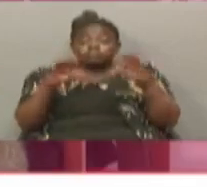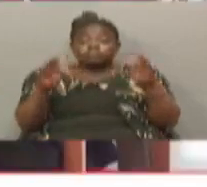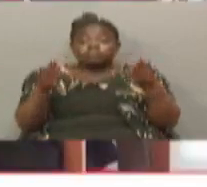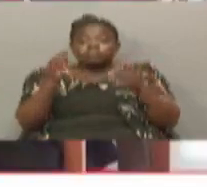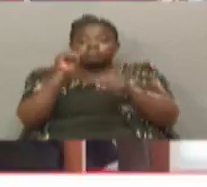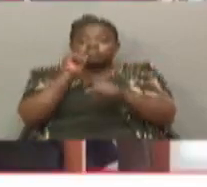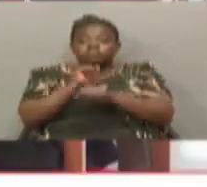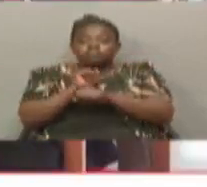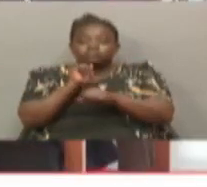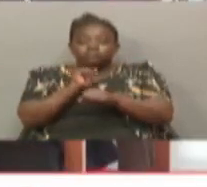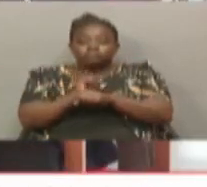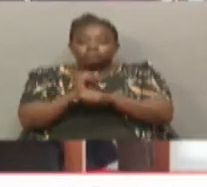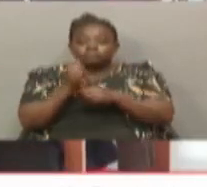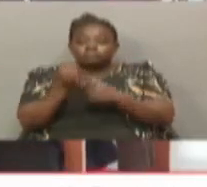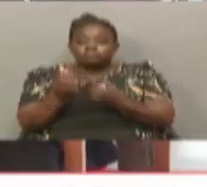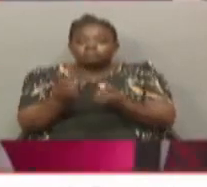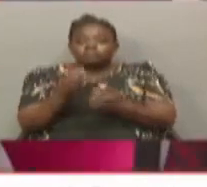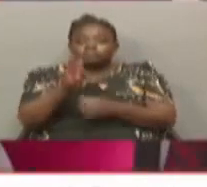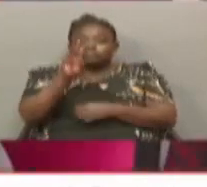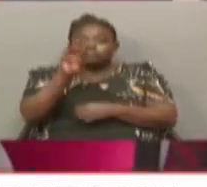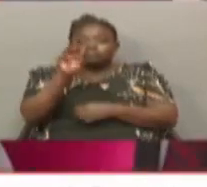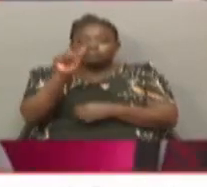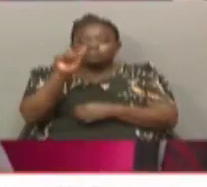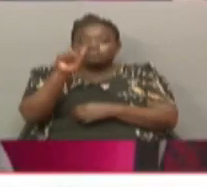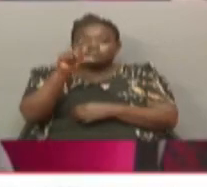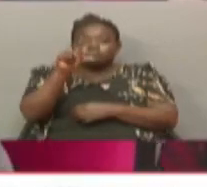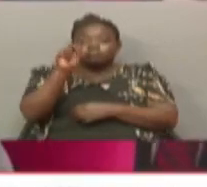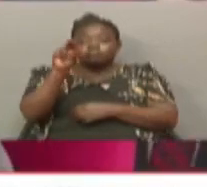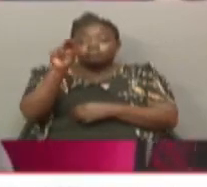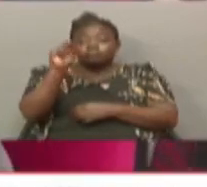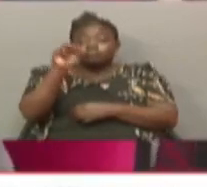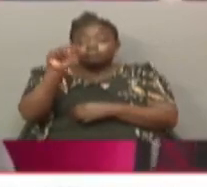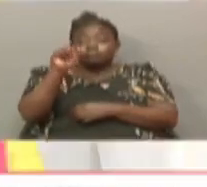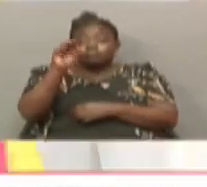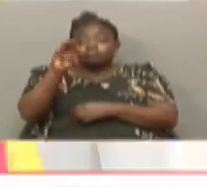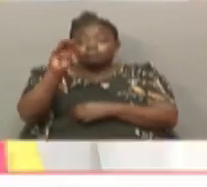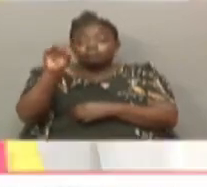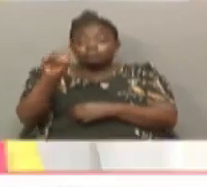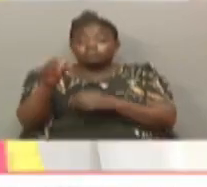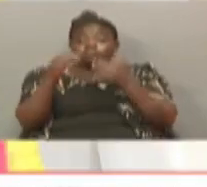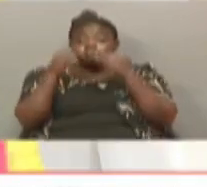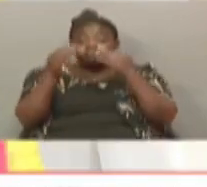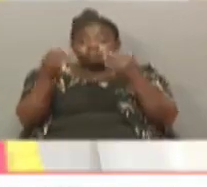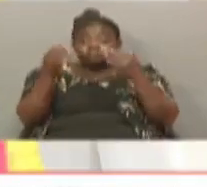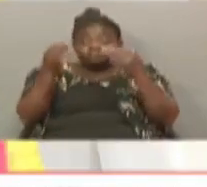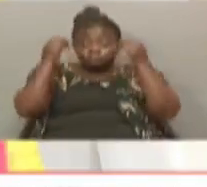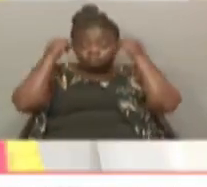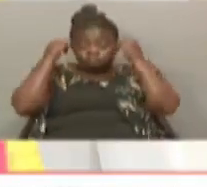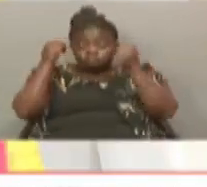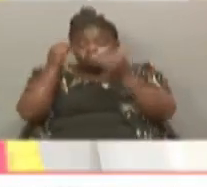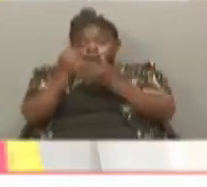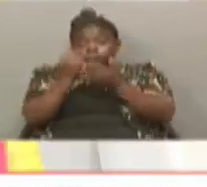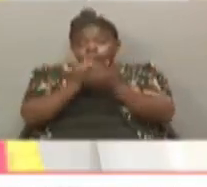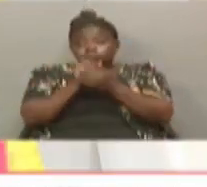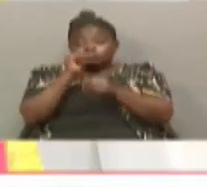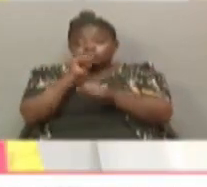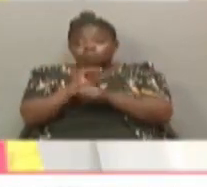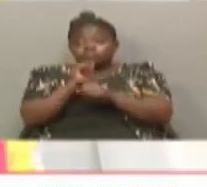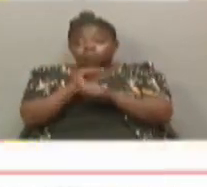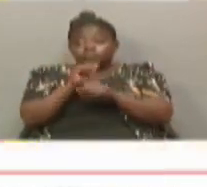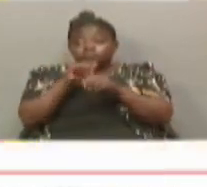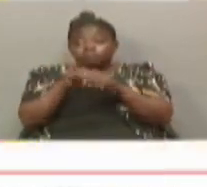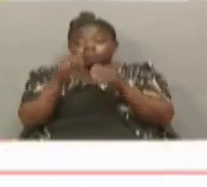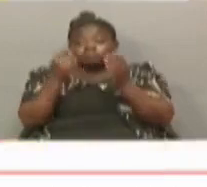gyabwe. Y'omutaka olusi mbiro zankyo w'ekika ky'effumbi yeebazizza pulezidenti olw'emirimu ggwanga. Wekiba pulezidenti ebintu byonna byozza okukola mu ggwanga